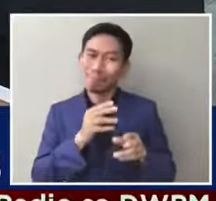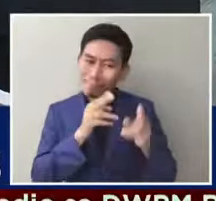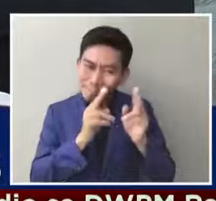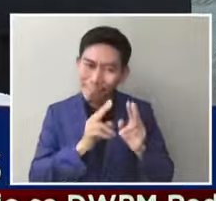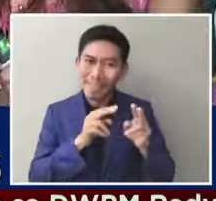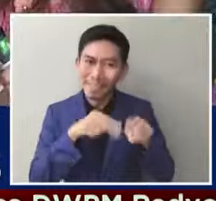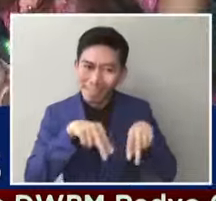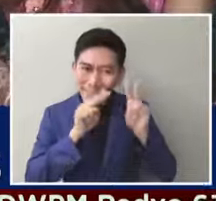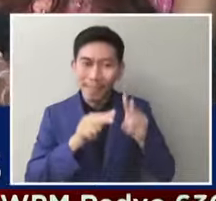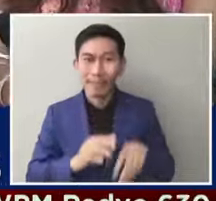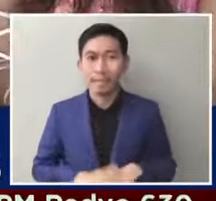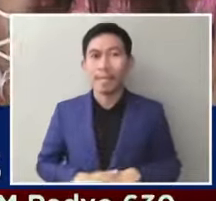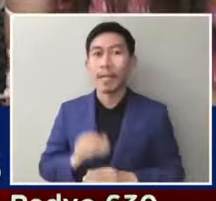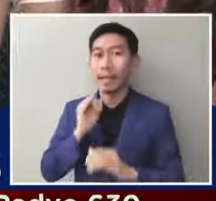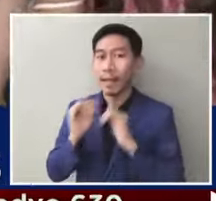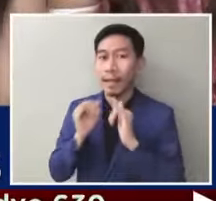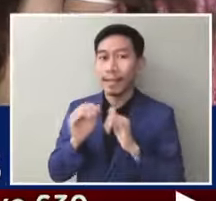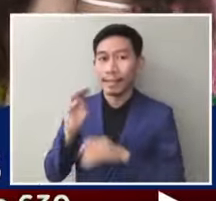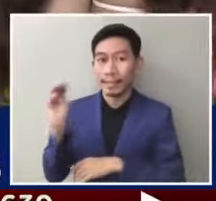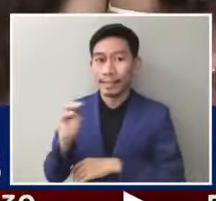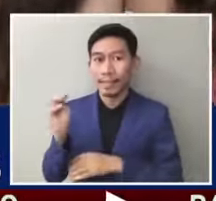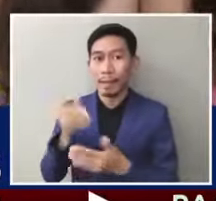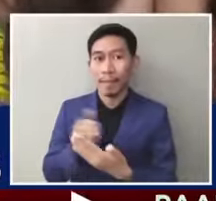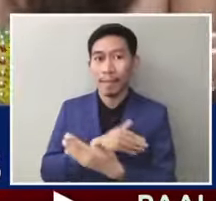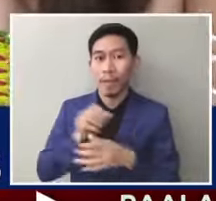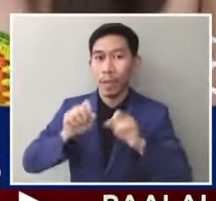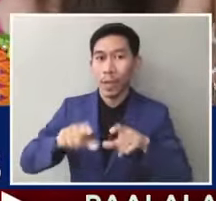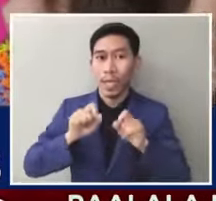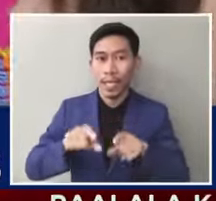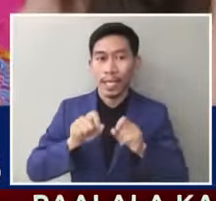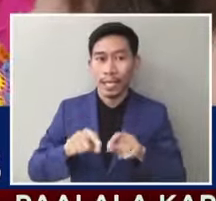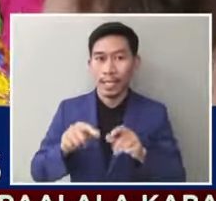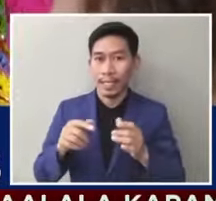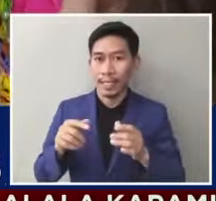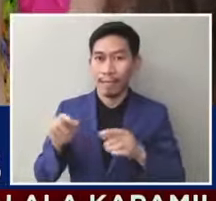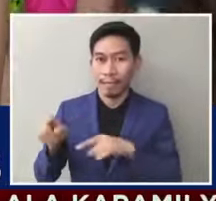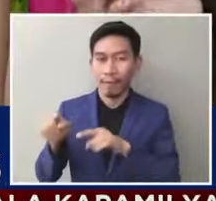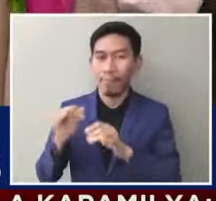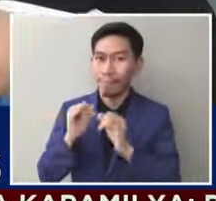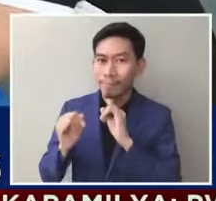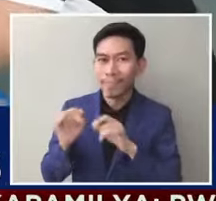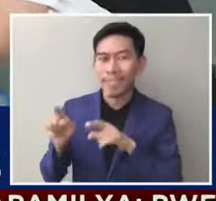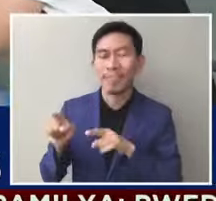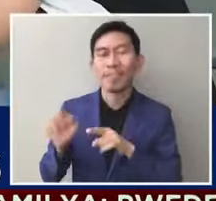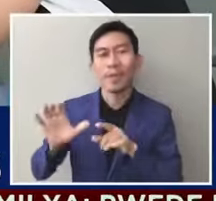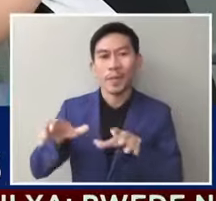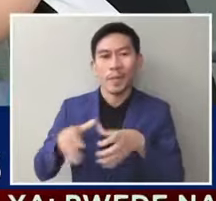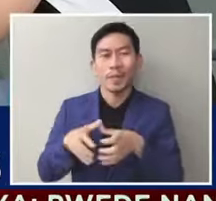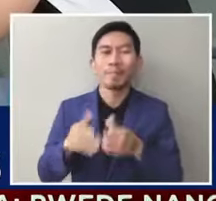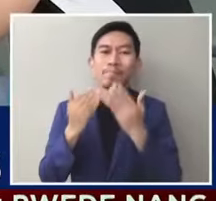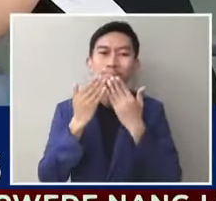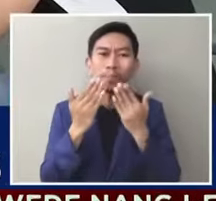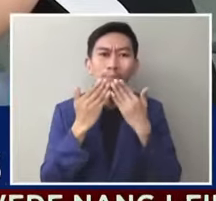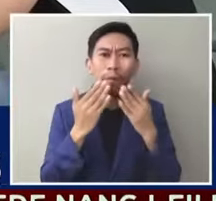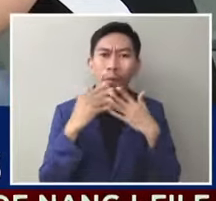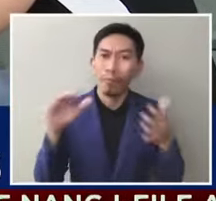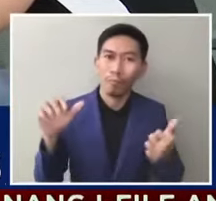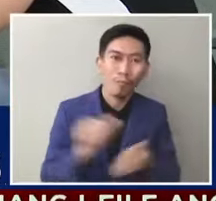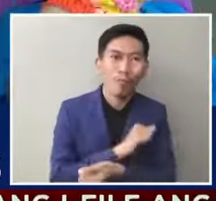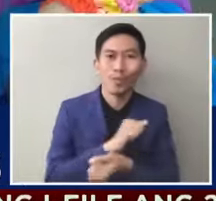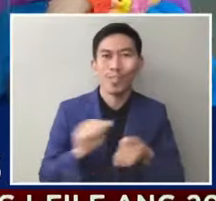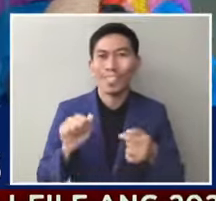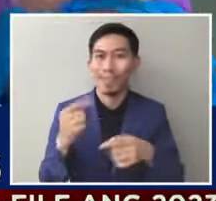noong Lunes, bago ang ticket selling ngayong araw, labis ang pasasalamat ng grupo na nasold out agad ang day